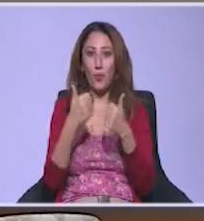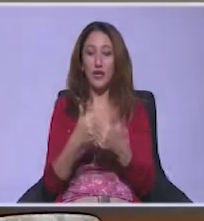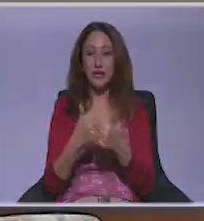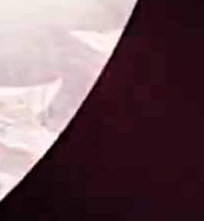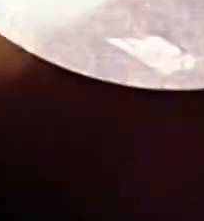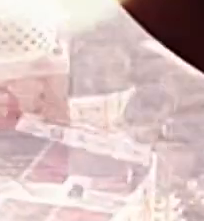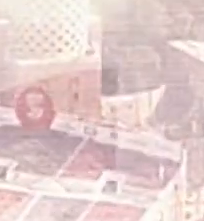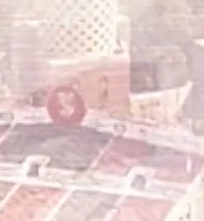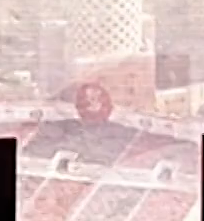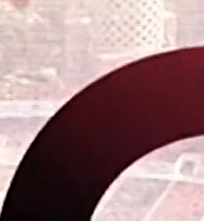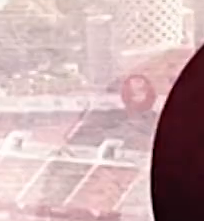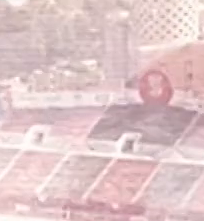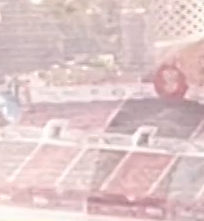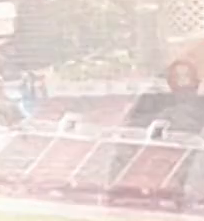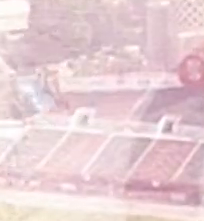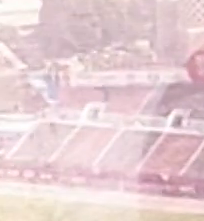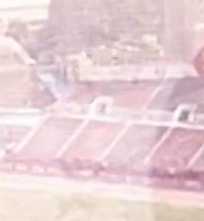حوالينا.